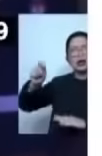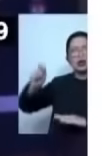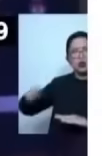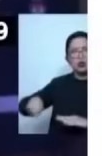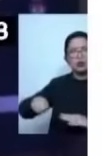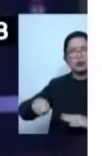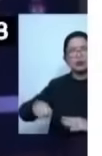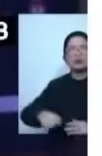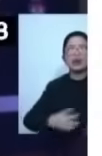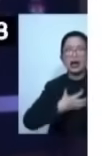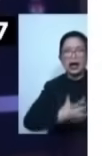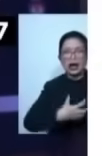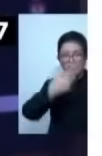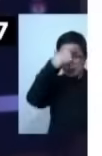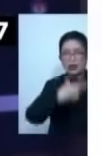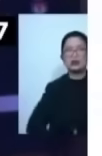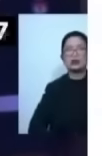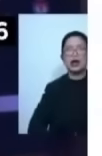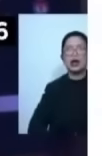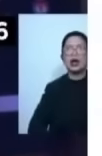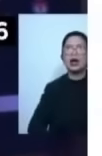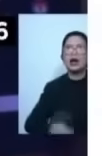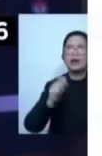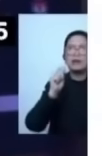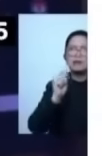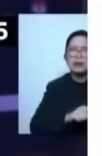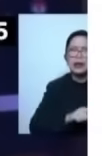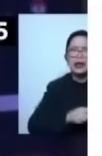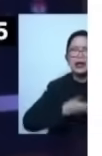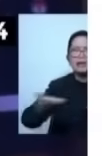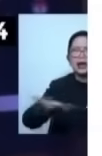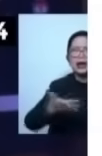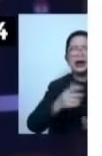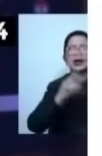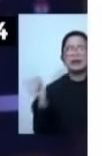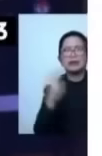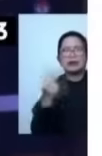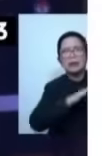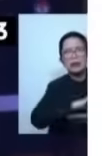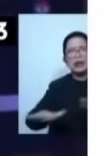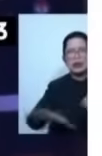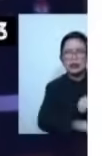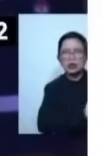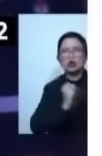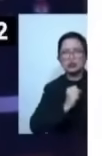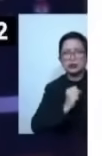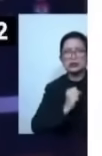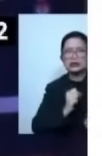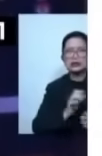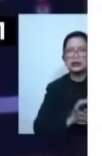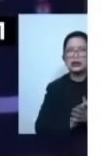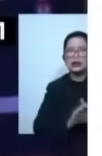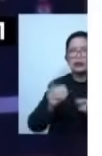gagasan-gagasan sehingga memang dengan waktu yang sangat terbatas saya rasa menantang setiap dari capres